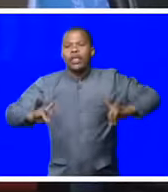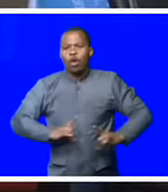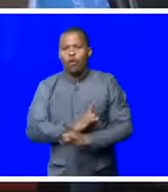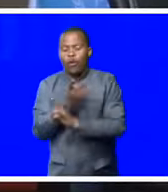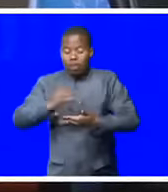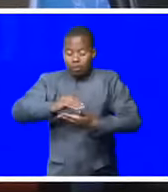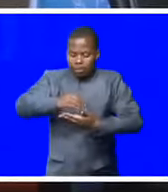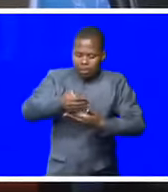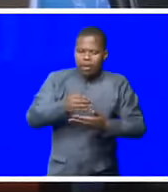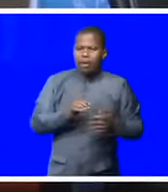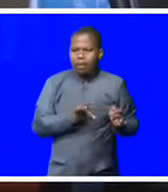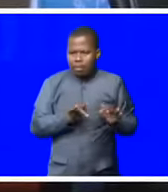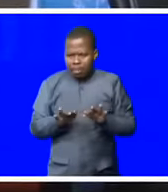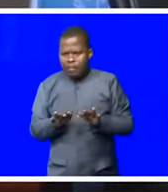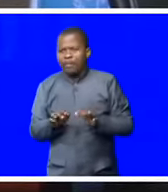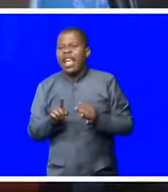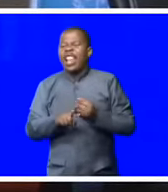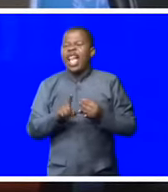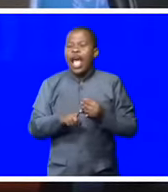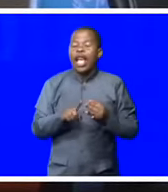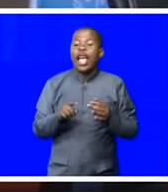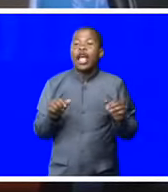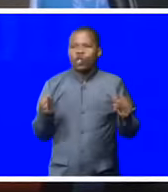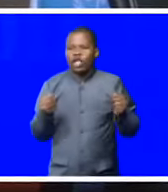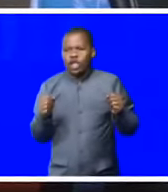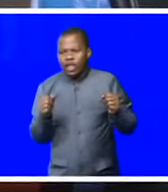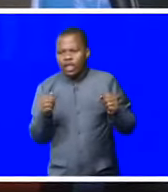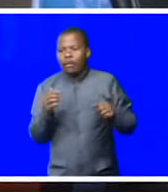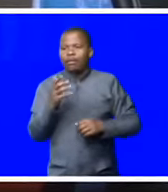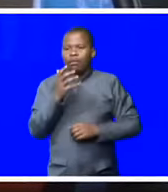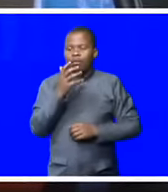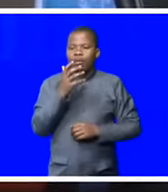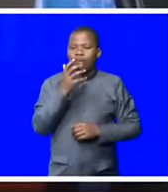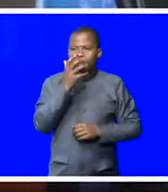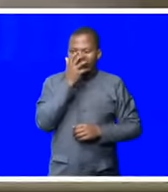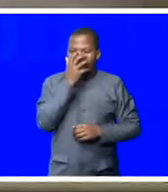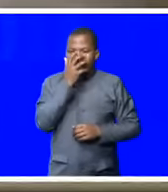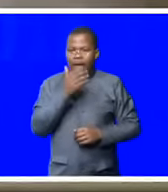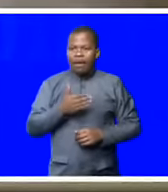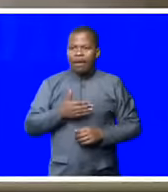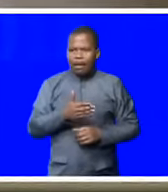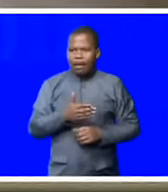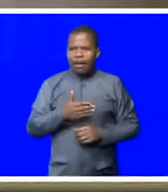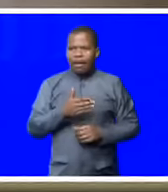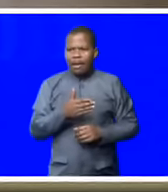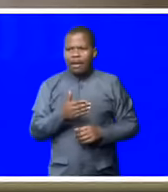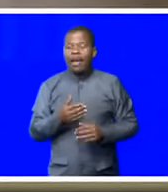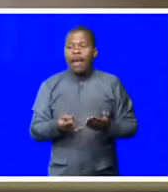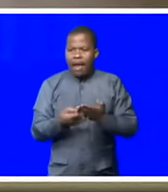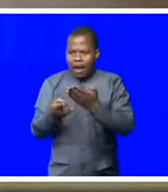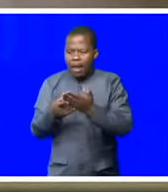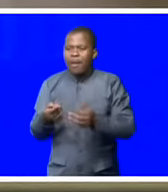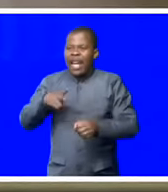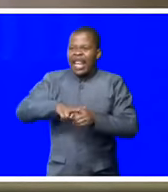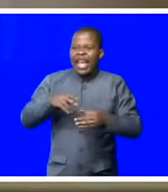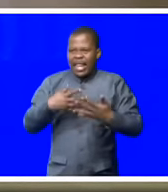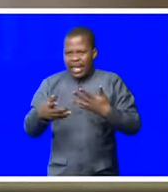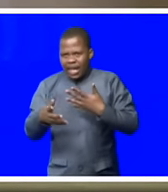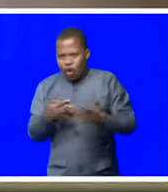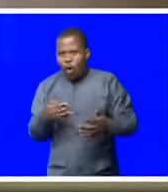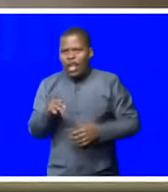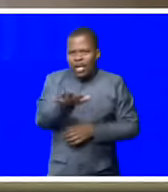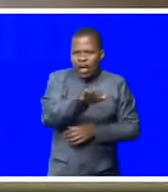impahla ecwaninga tifo, imishina ye-oxygen, kubala lokunye, kanti sekukonke kulinganiselwa ngetulu